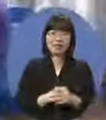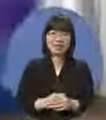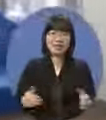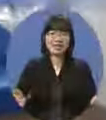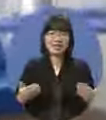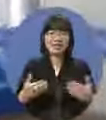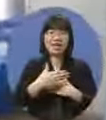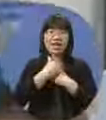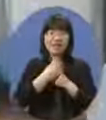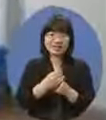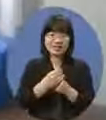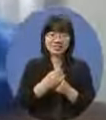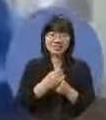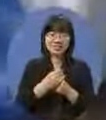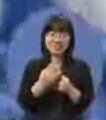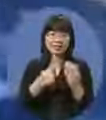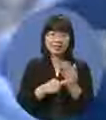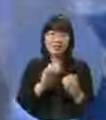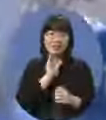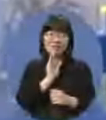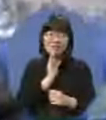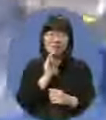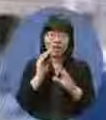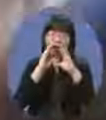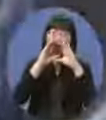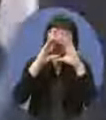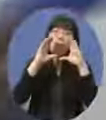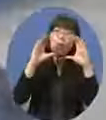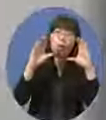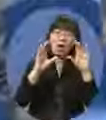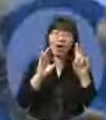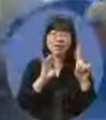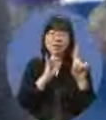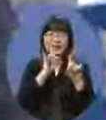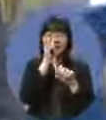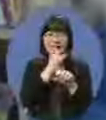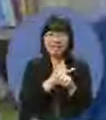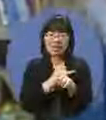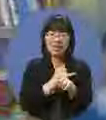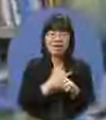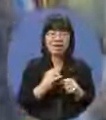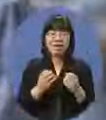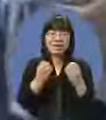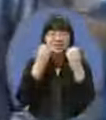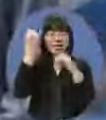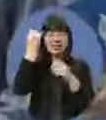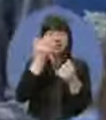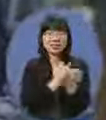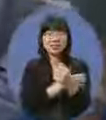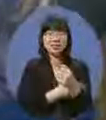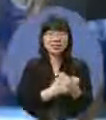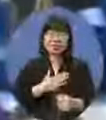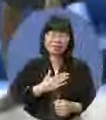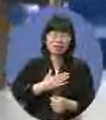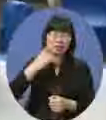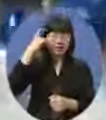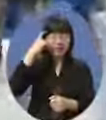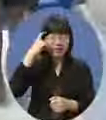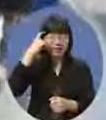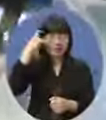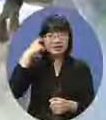가볍고 안전한 라켓, 그리고 풍선 하나만 있으면 창의력과 감성이 쑥쑥!